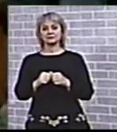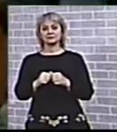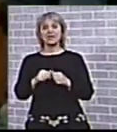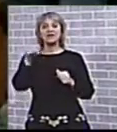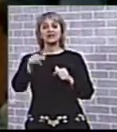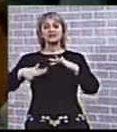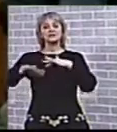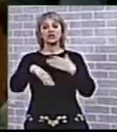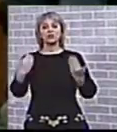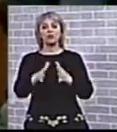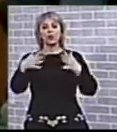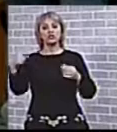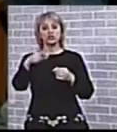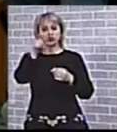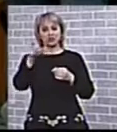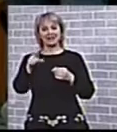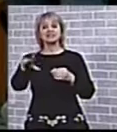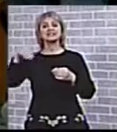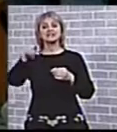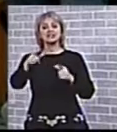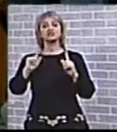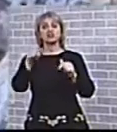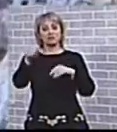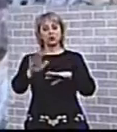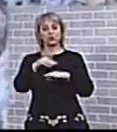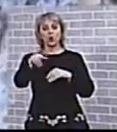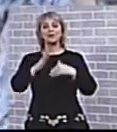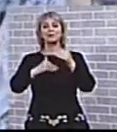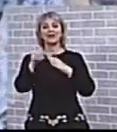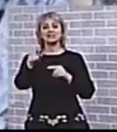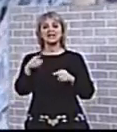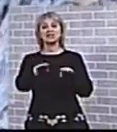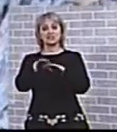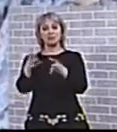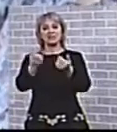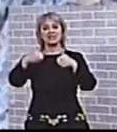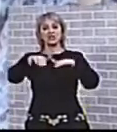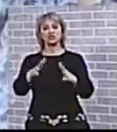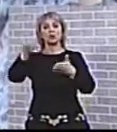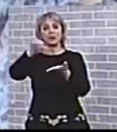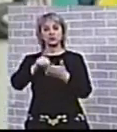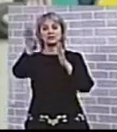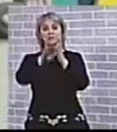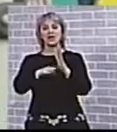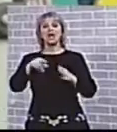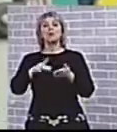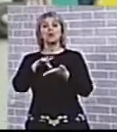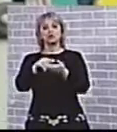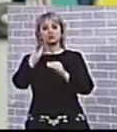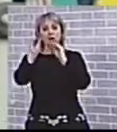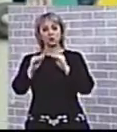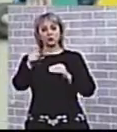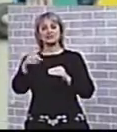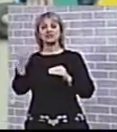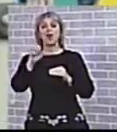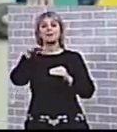В этом дворе живут более 1000 человек. Но соседи, они действительно добрые. Практически единогласно приняли решение поучаствовать в программе «Маршрут благоустройства».